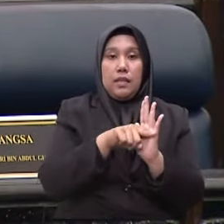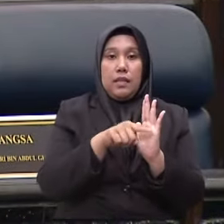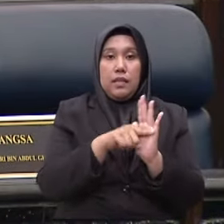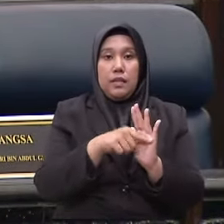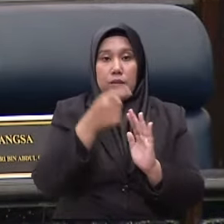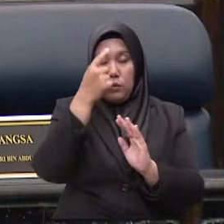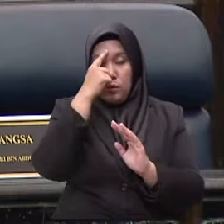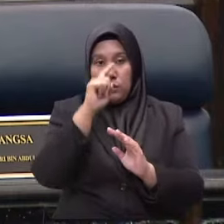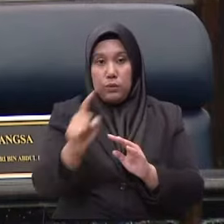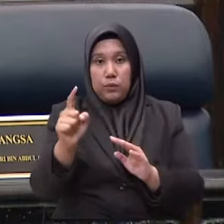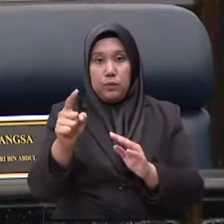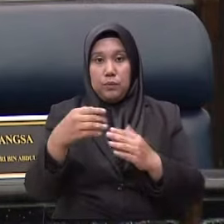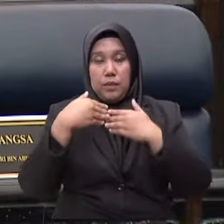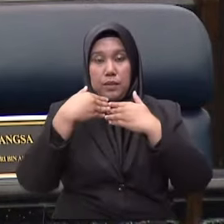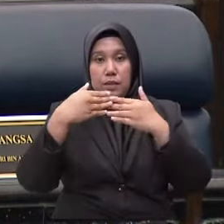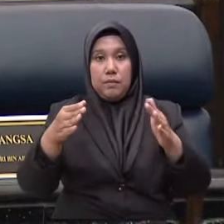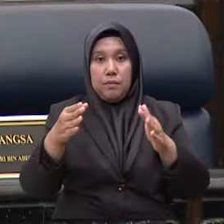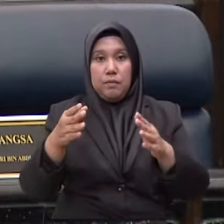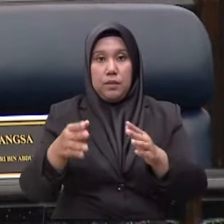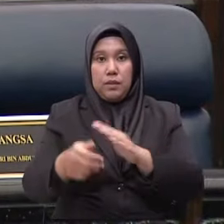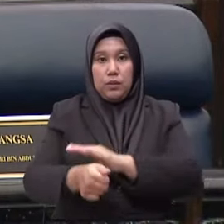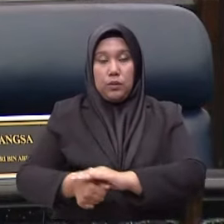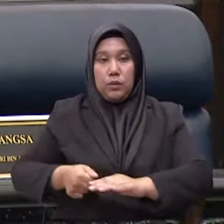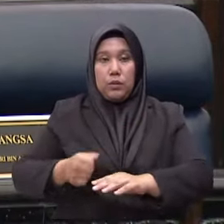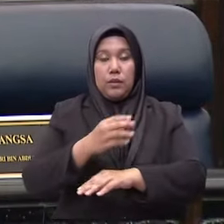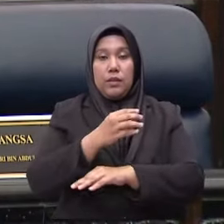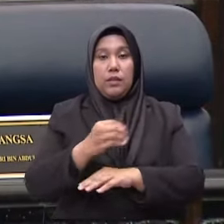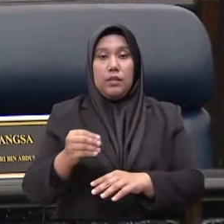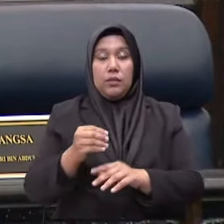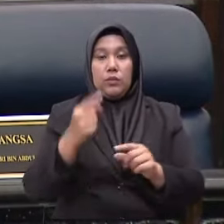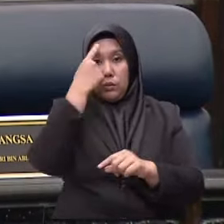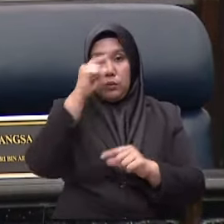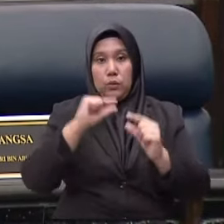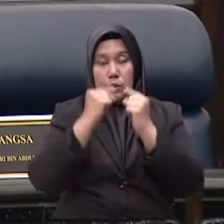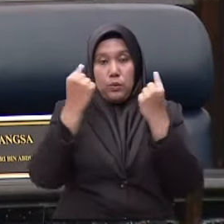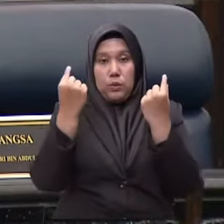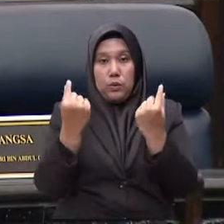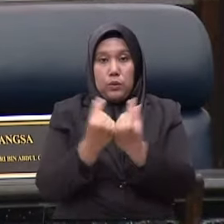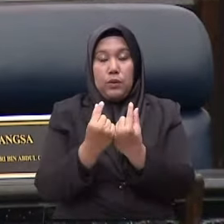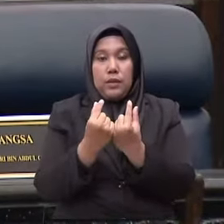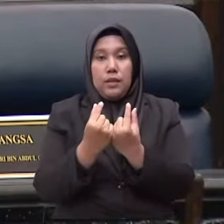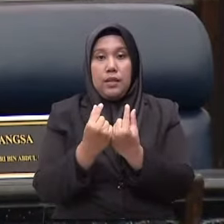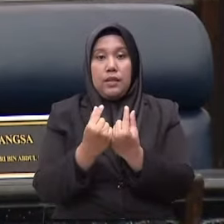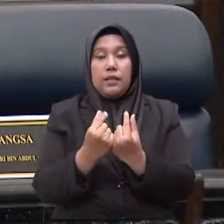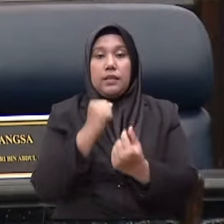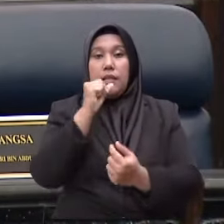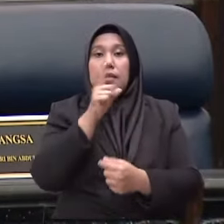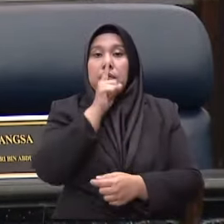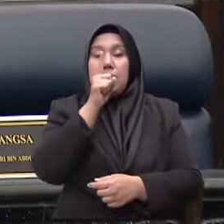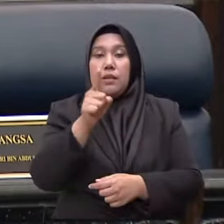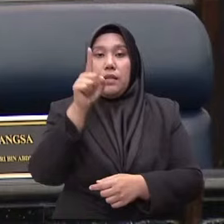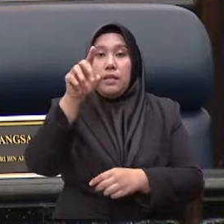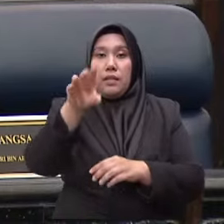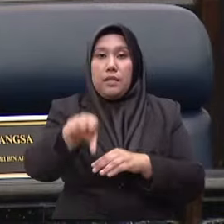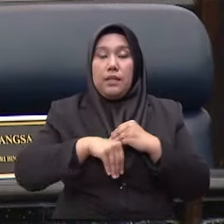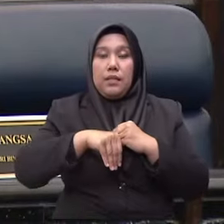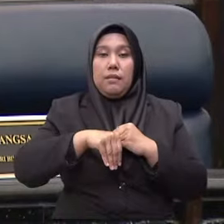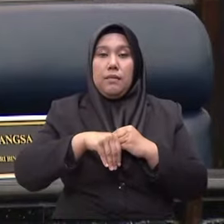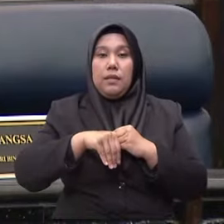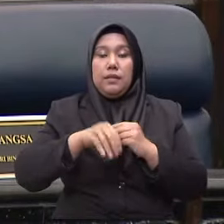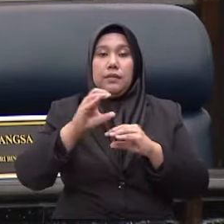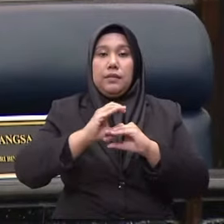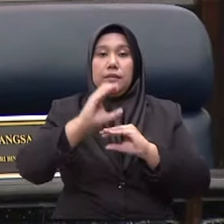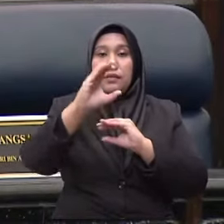dan penyalahgunaan subsidi oleh golongan yang tidak sepatutnya menerima subsidi ini ianya lebih Teruk